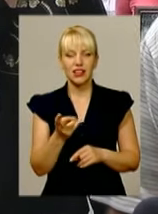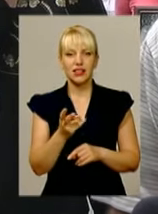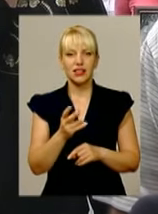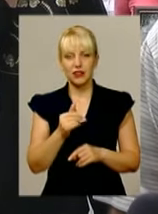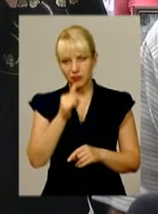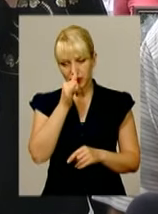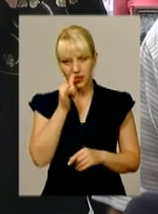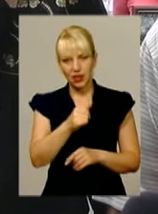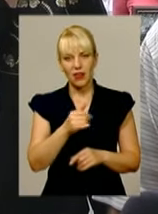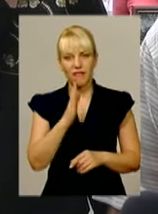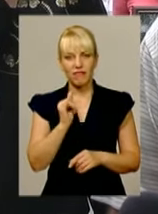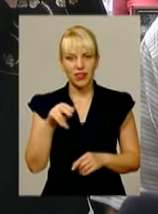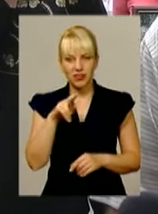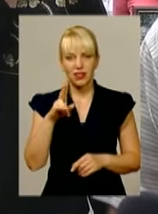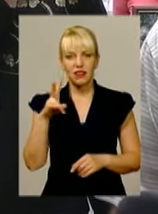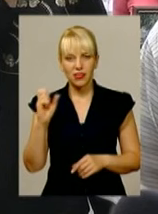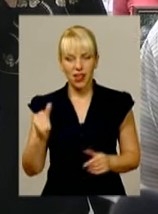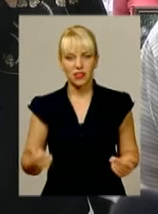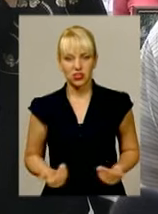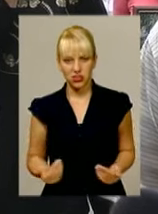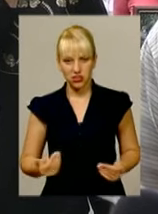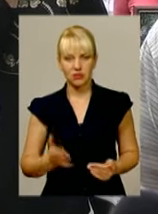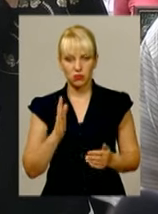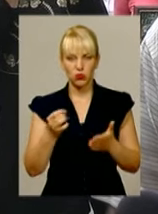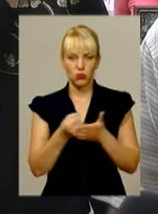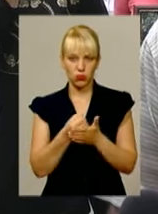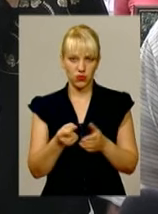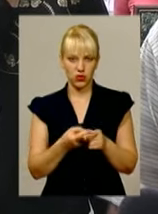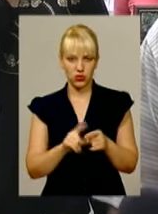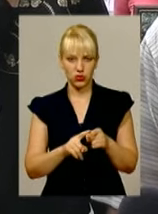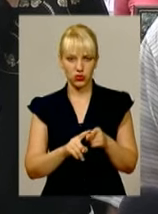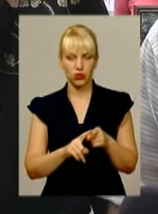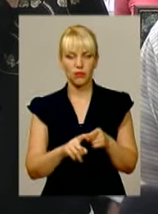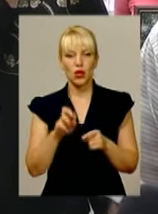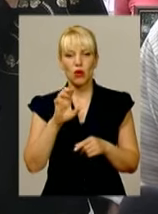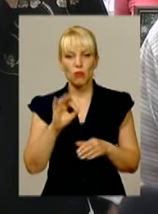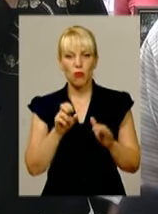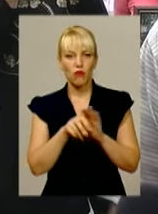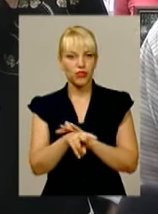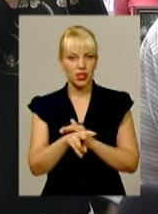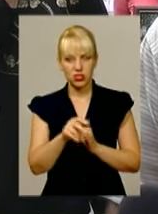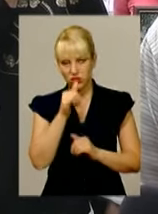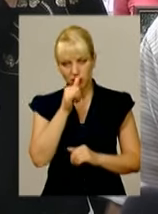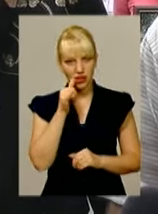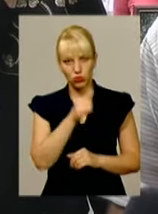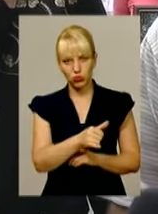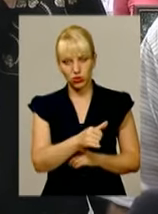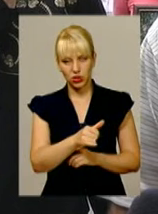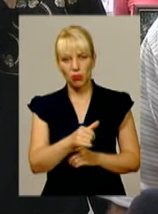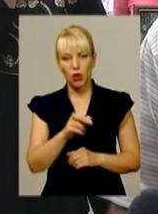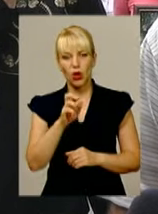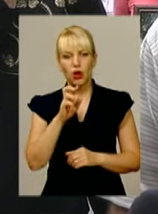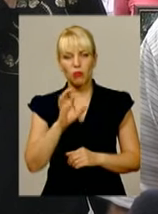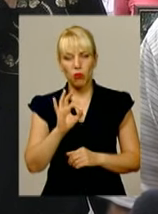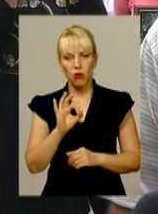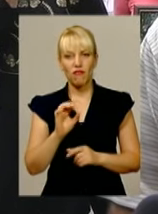щоб його судили тут. І це ми будемо добиватися робити. Тому що втечі не допустимо, бо вилетіла мама з